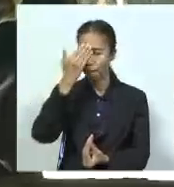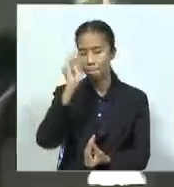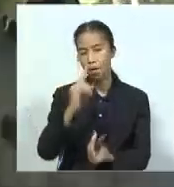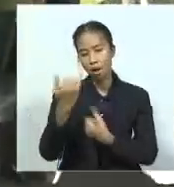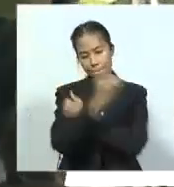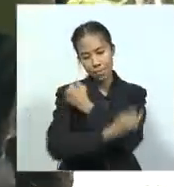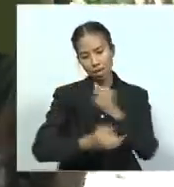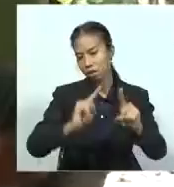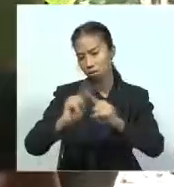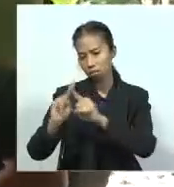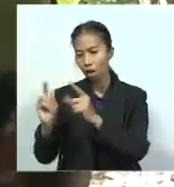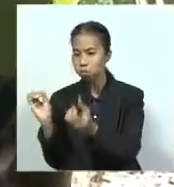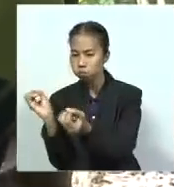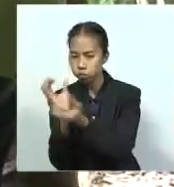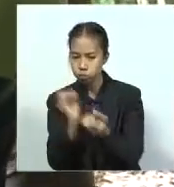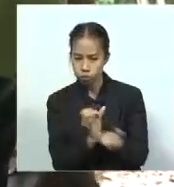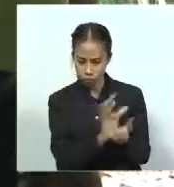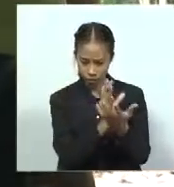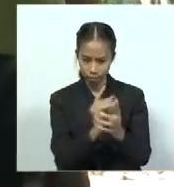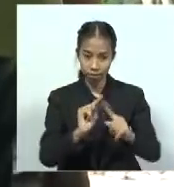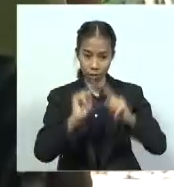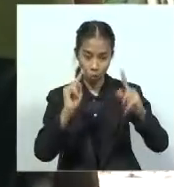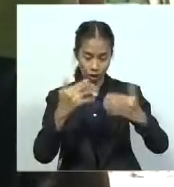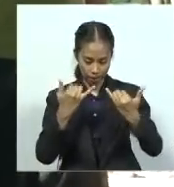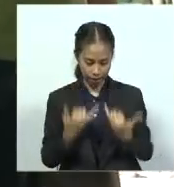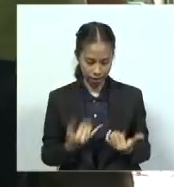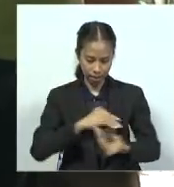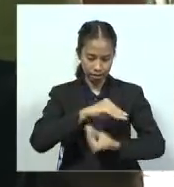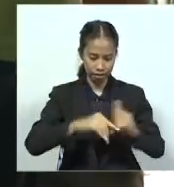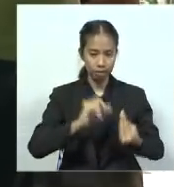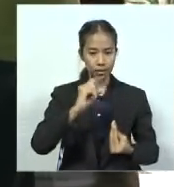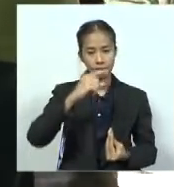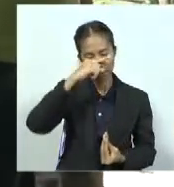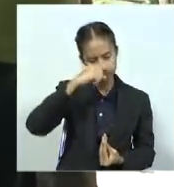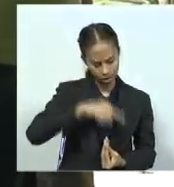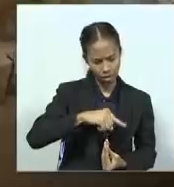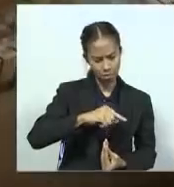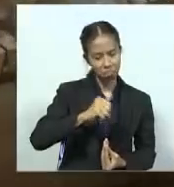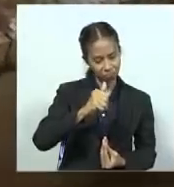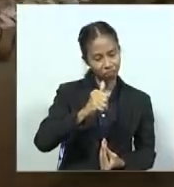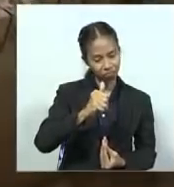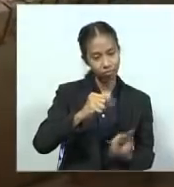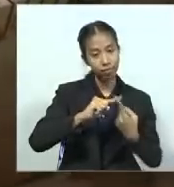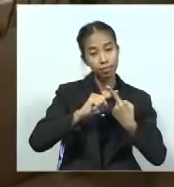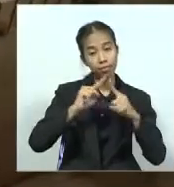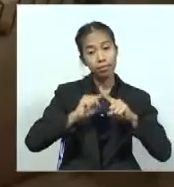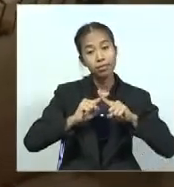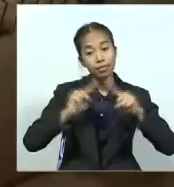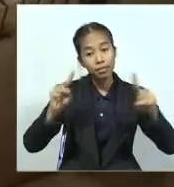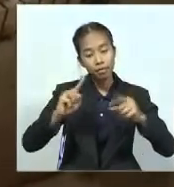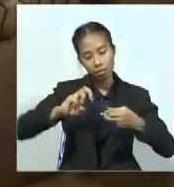ทศประสบปัญหาแต่หากมองมาที่ประเทศไทยถือว่าภาพรวมเศรษฐกิจยังดีอยู่นะคะแต่การแก้ปัญห